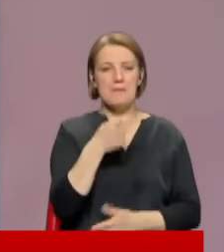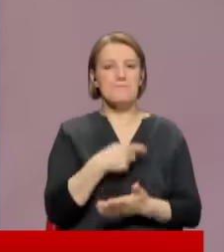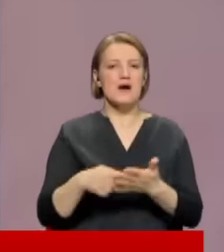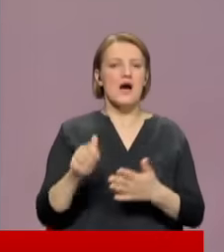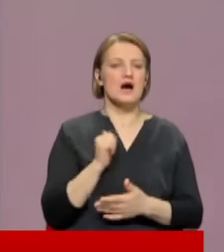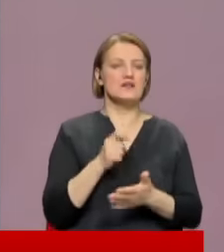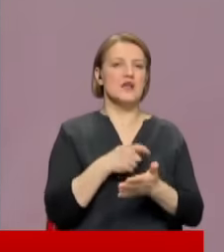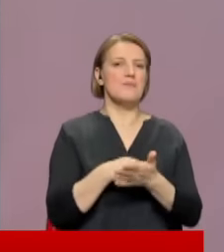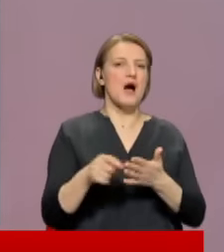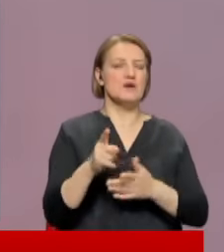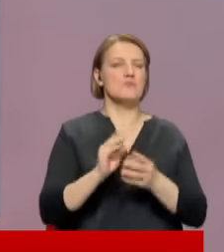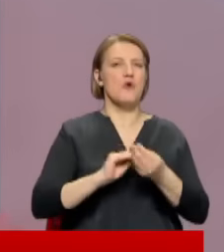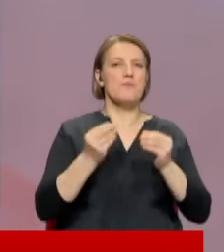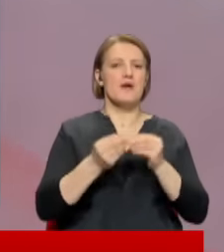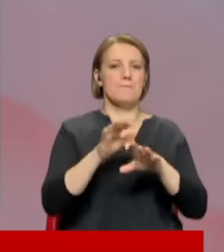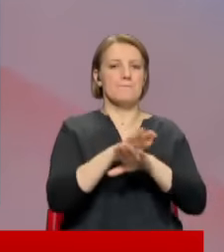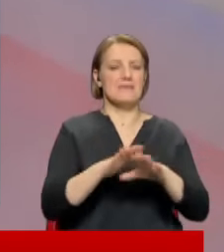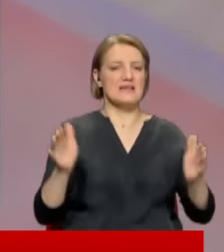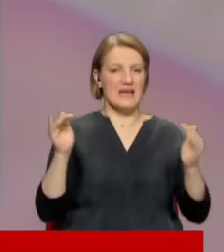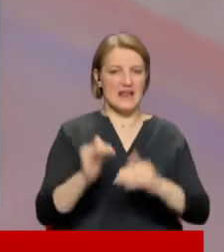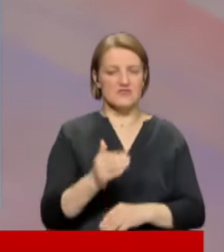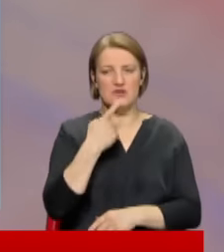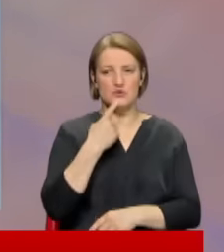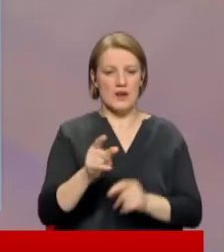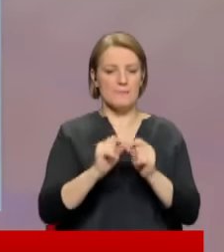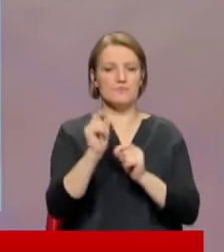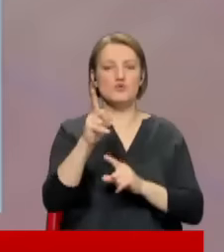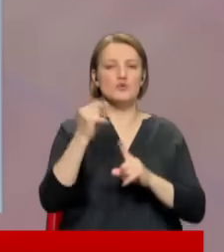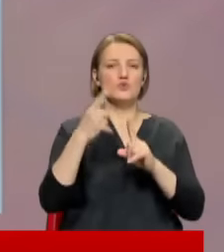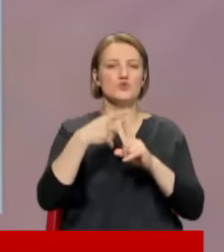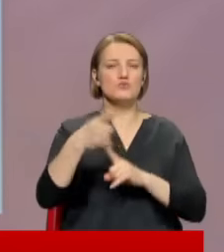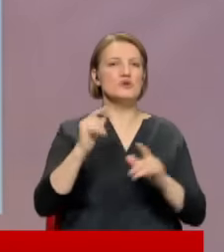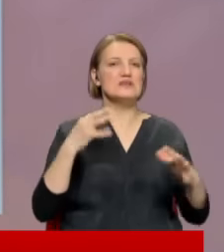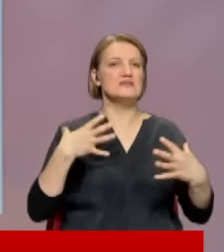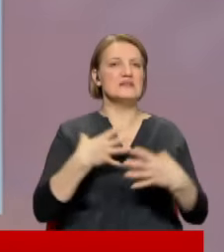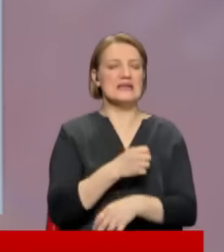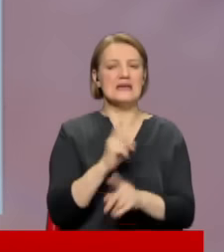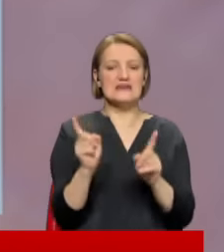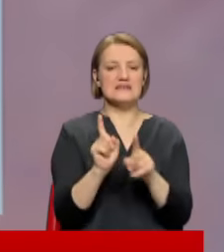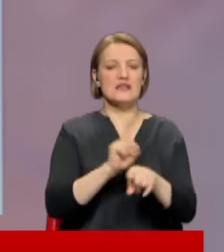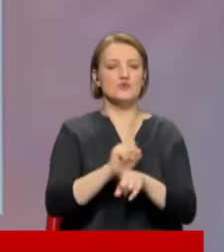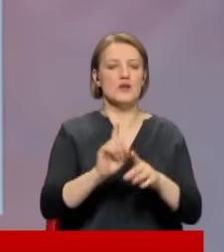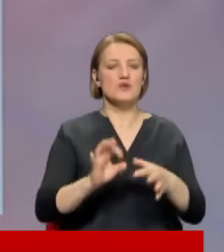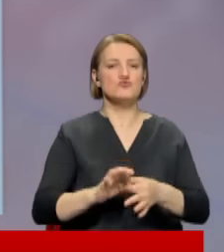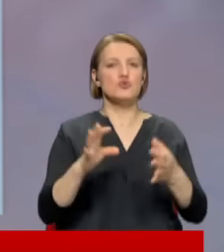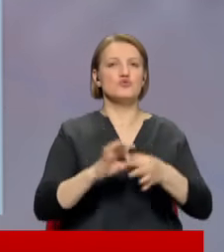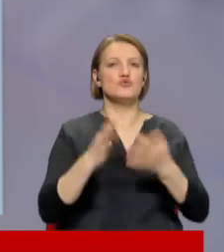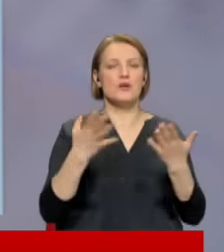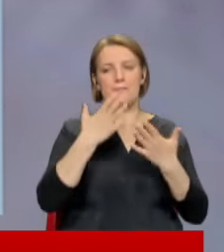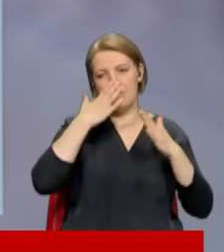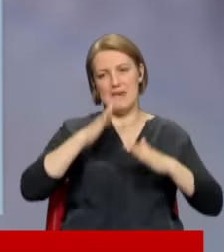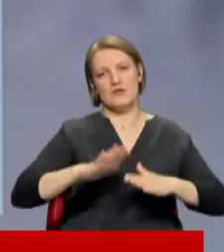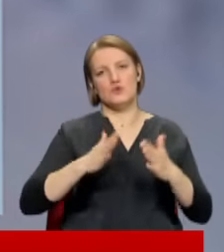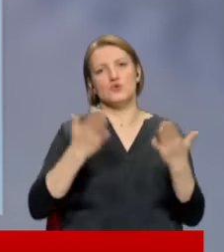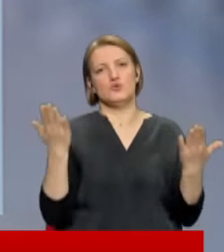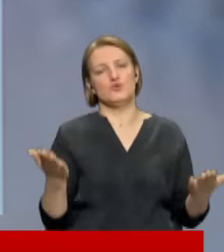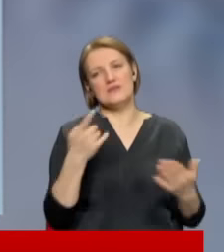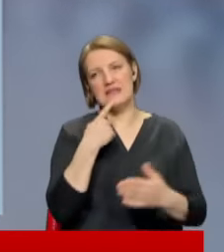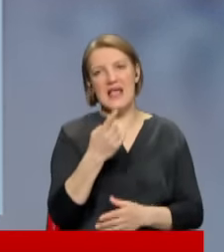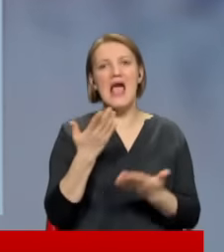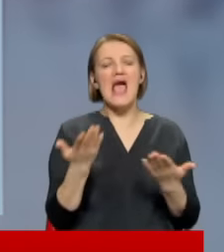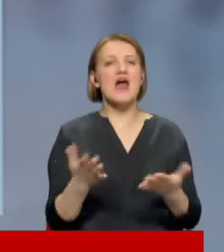asgari ücret sorunlarının masaya geleceğini belirten Bulut, bu sıkıntıların kısa vadede çözüleceğini bekliyoruz diye